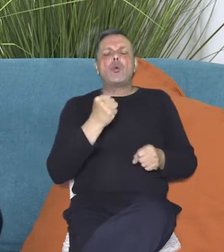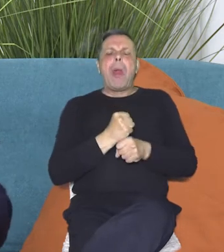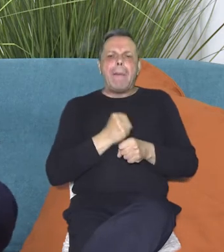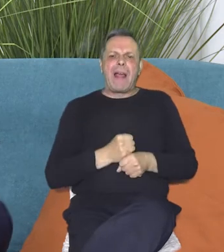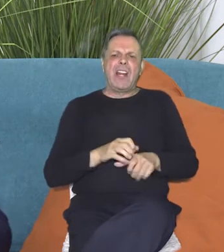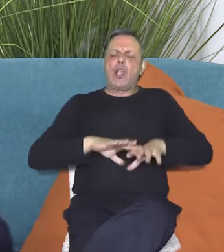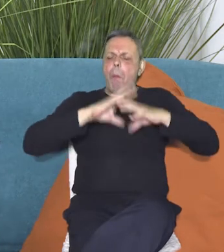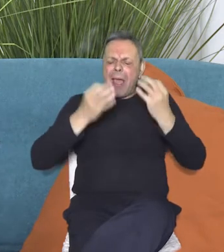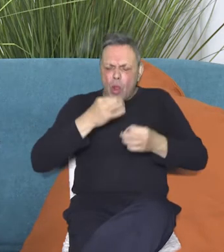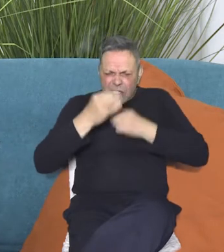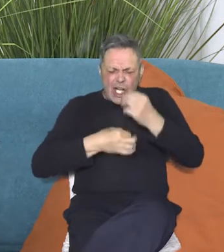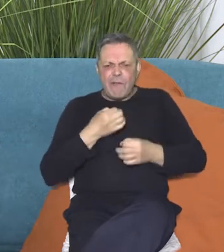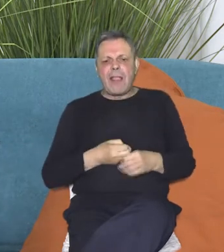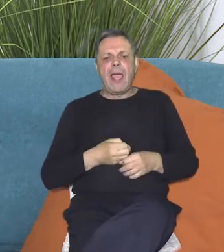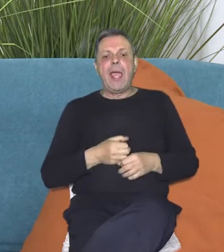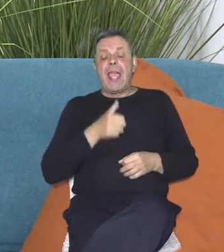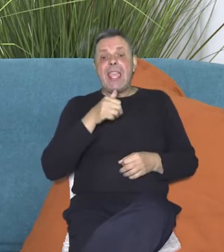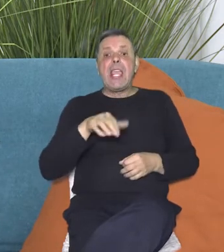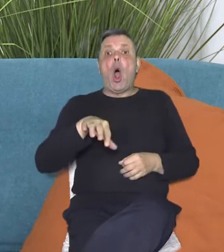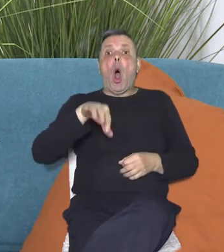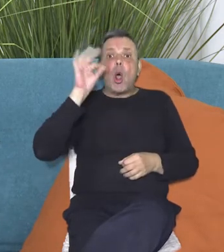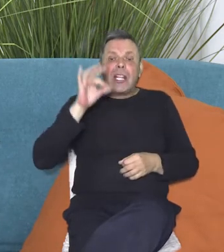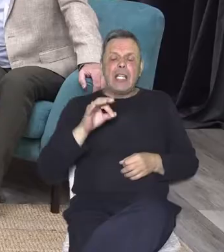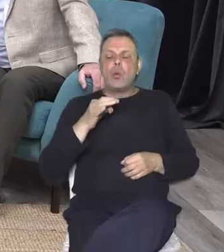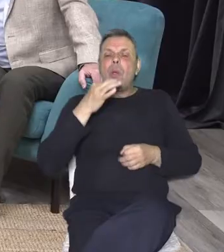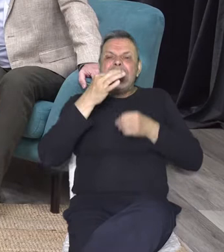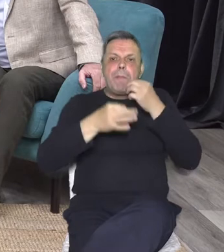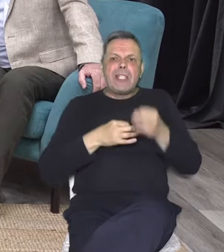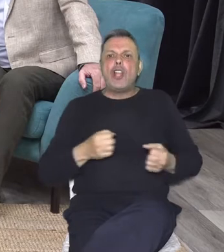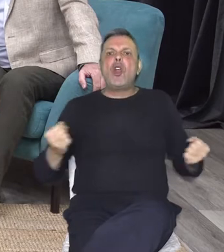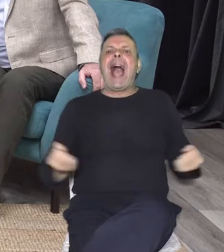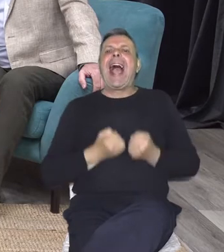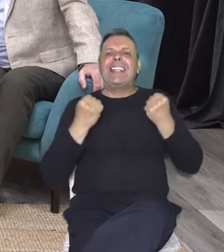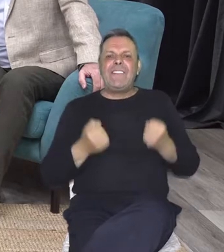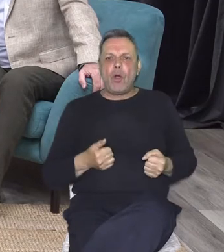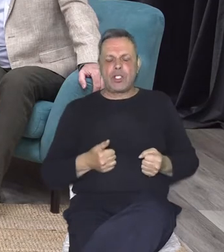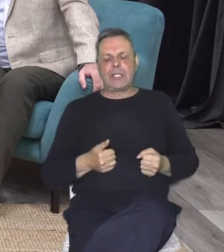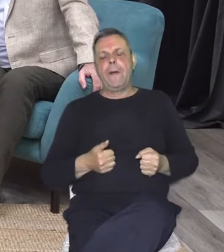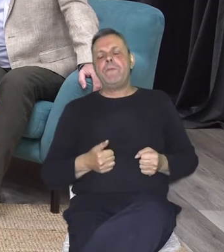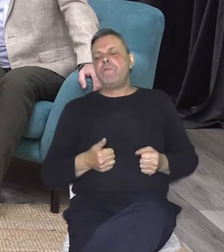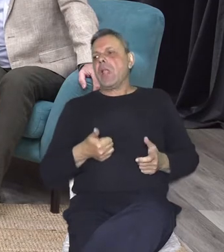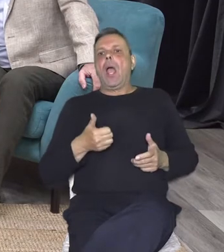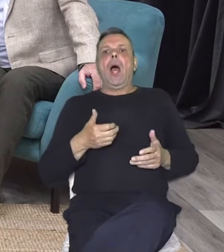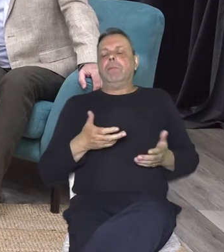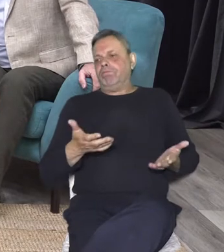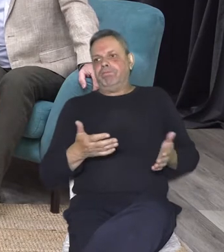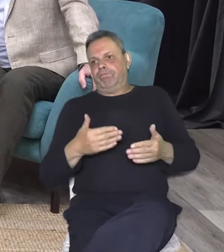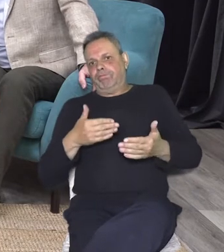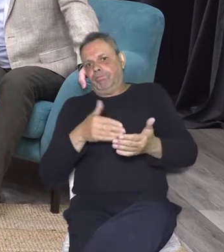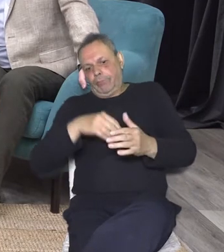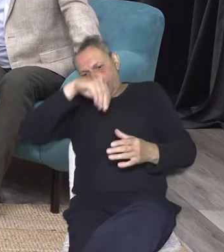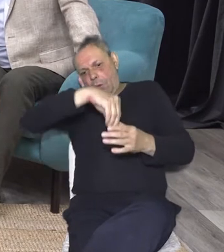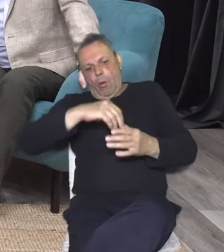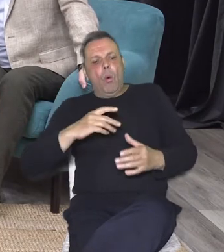Oni su napravili to cijelo istraživanje. Su u stvari to otkrili ispitujući aktivnost kod jednog rezus majmuna, jer su sa